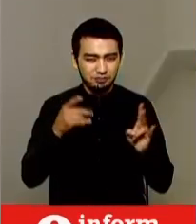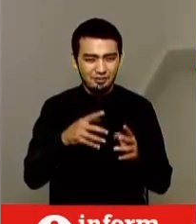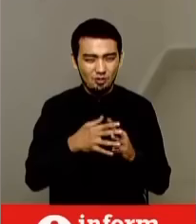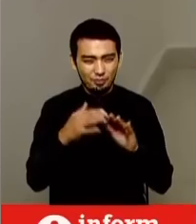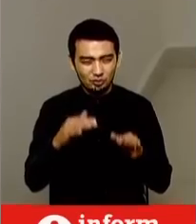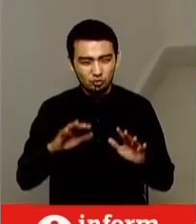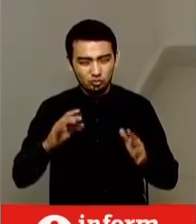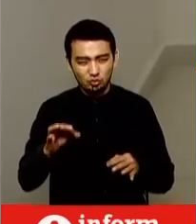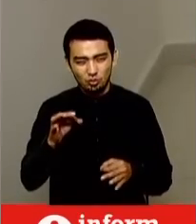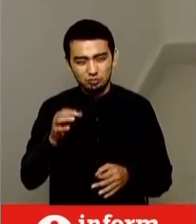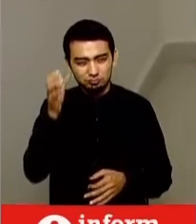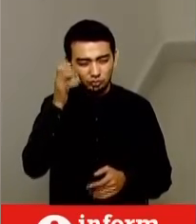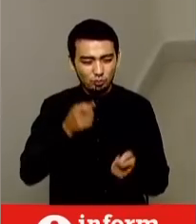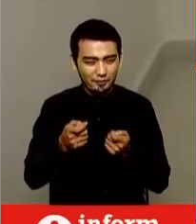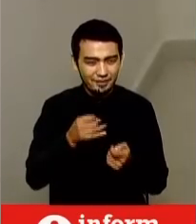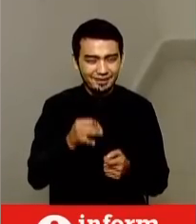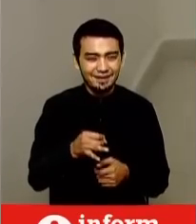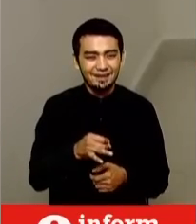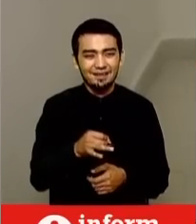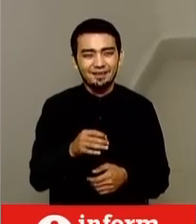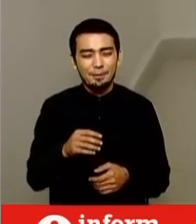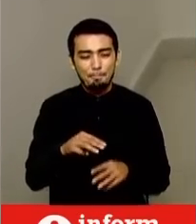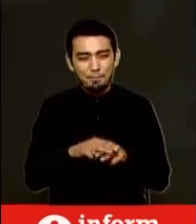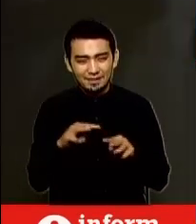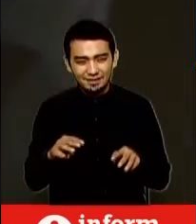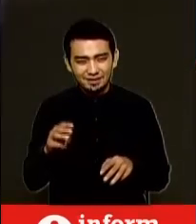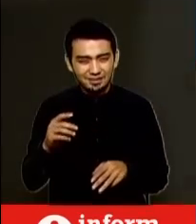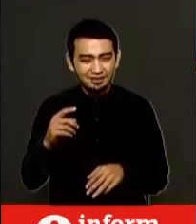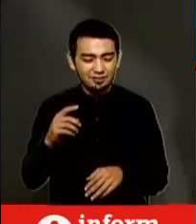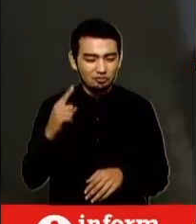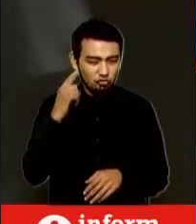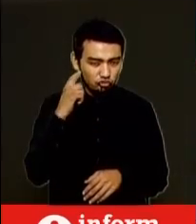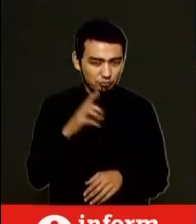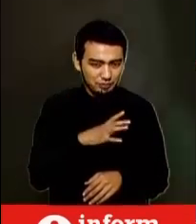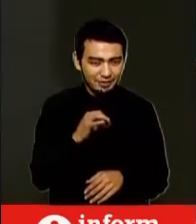ауылдағы жағдай білім басқармасы, тіпті оқу ағарту министрлігінің құлағына да жеткен.